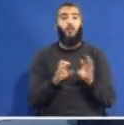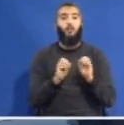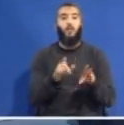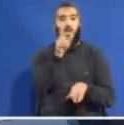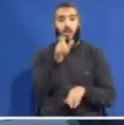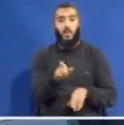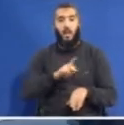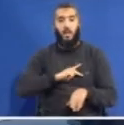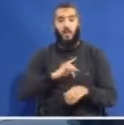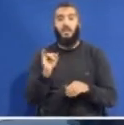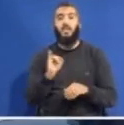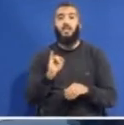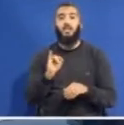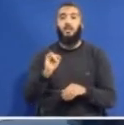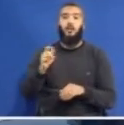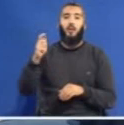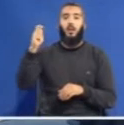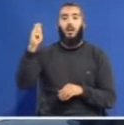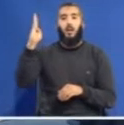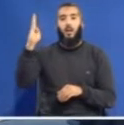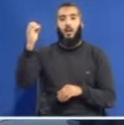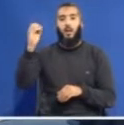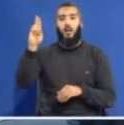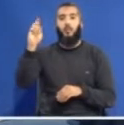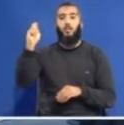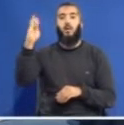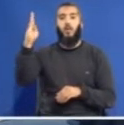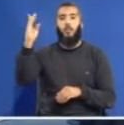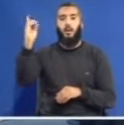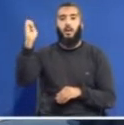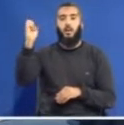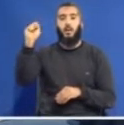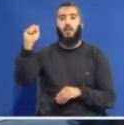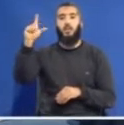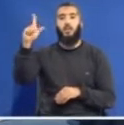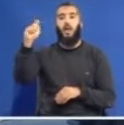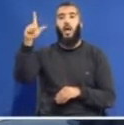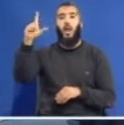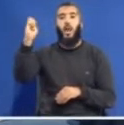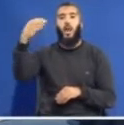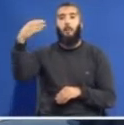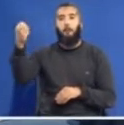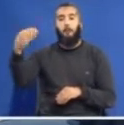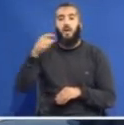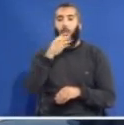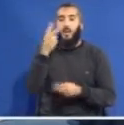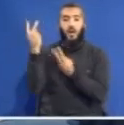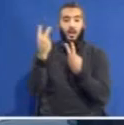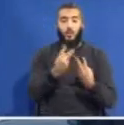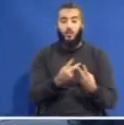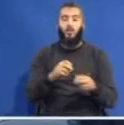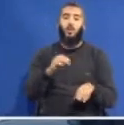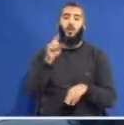المباركة صاحب الفضيلة شيخنا وأستاذنا الشيخ أبو عبد السلام. أهلا وسهلا ومرحبا بكم